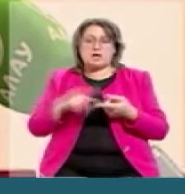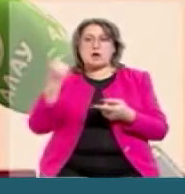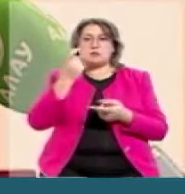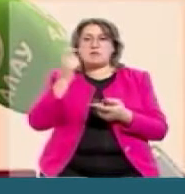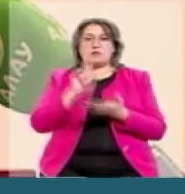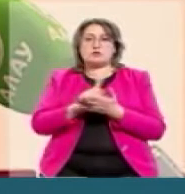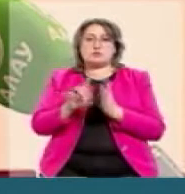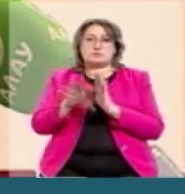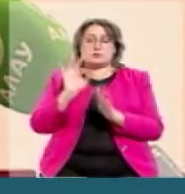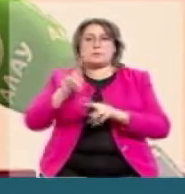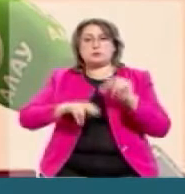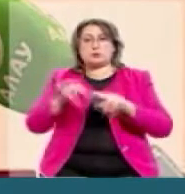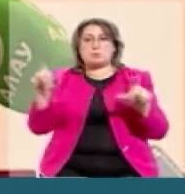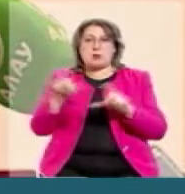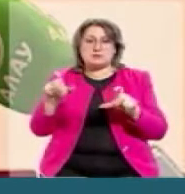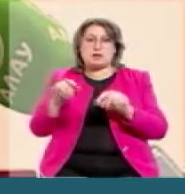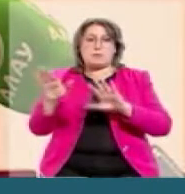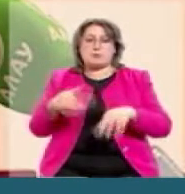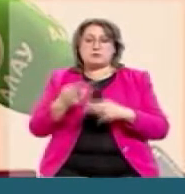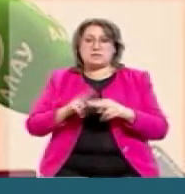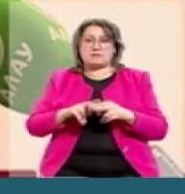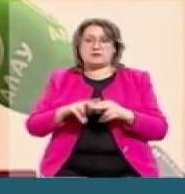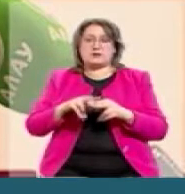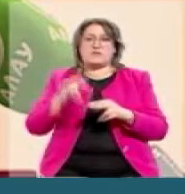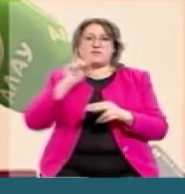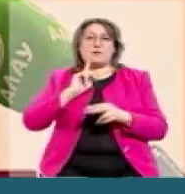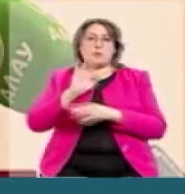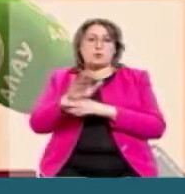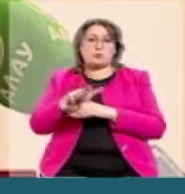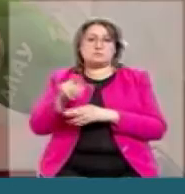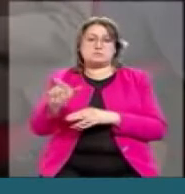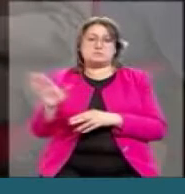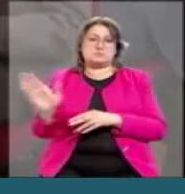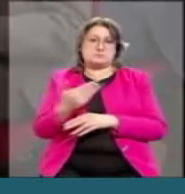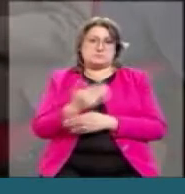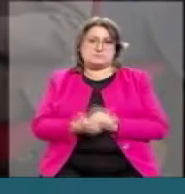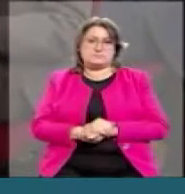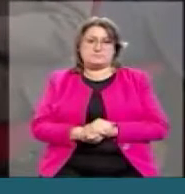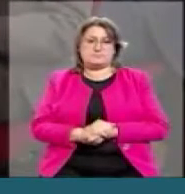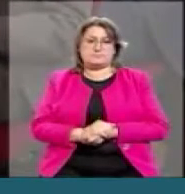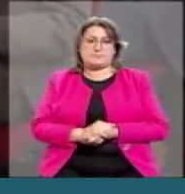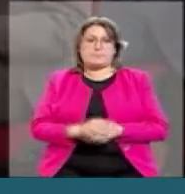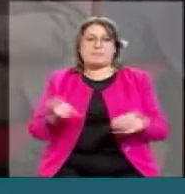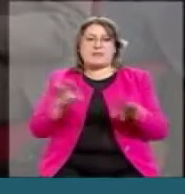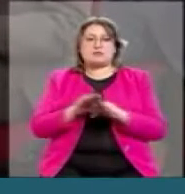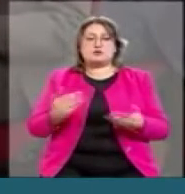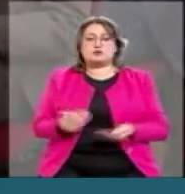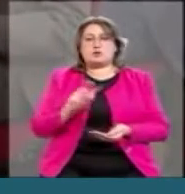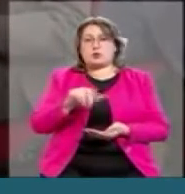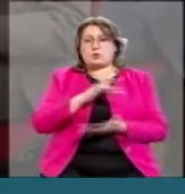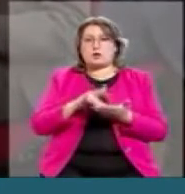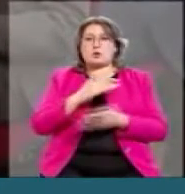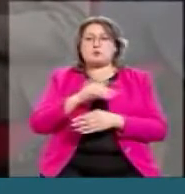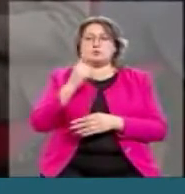Хозяева должны определиться, построить магазины. После этого мы будем эти временные киоски демонтировать. Также жители города по